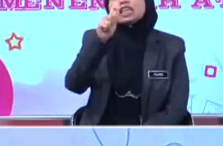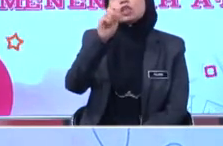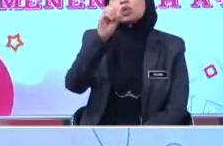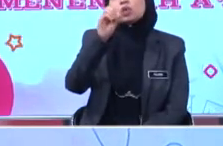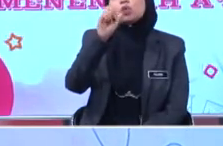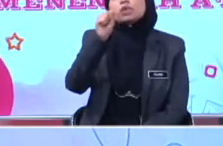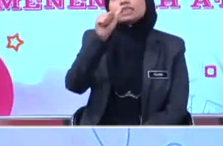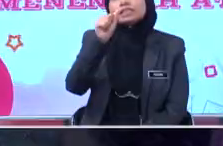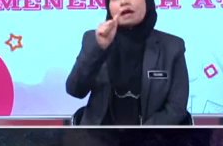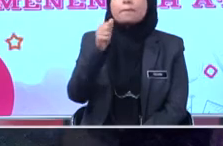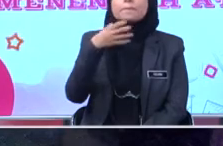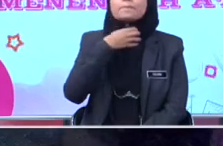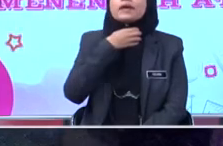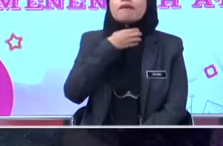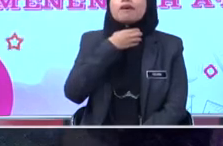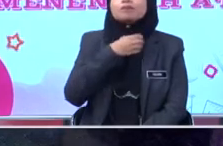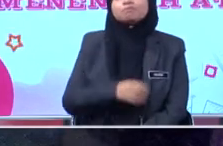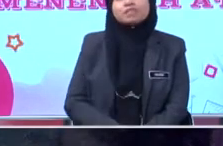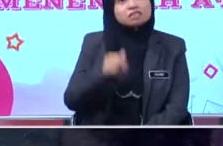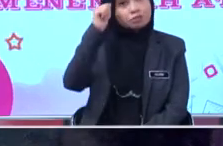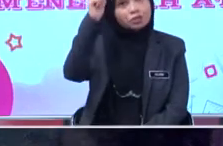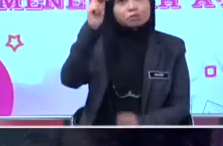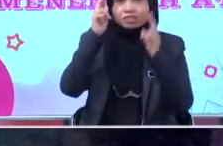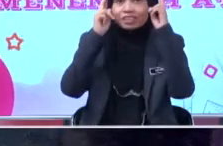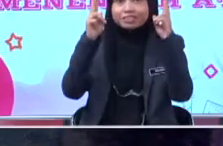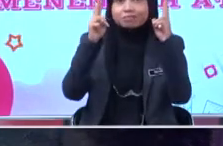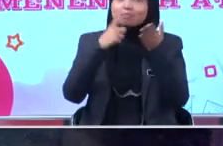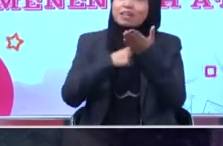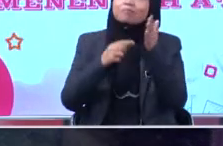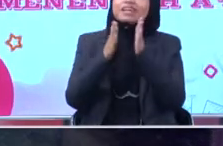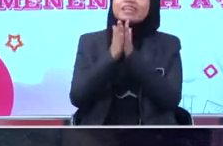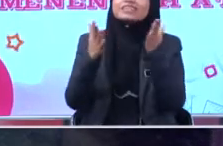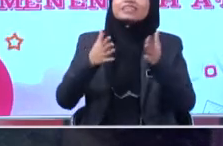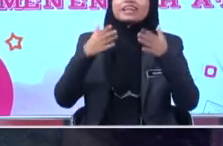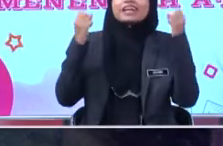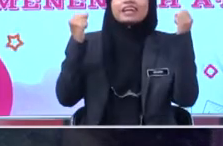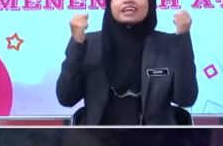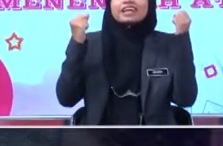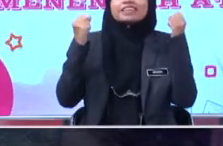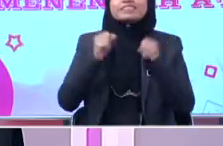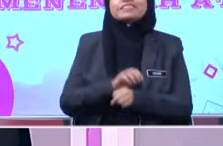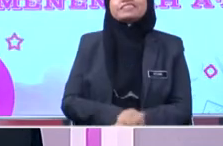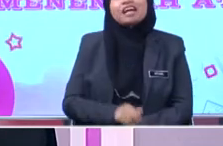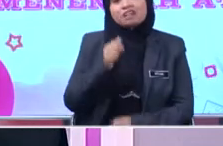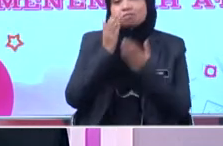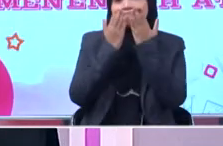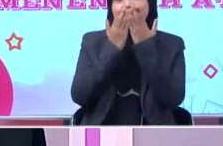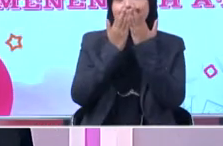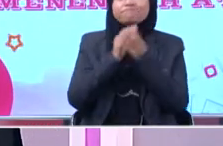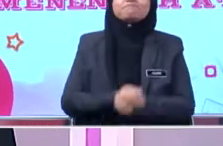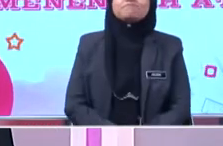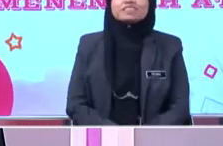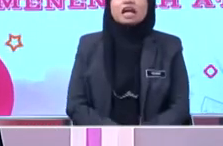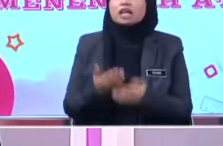perak dalam Waalaikumsalam warahmatullah wabarakatuh Apa kabar Alhamdulillah baik Gina